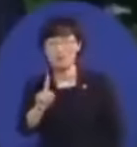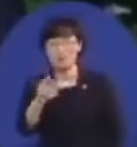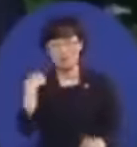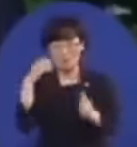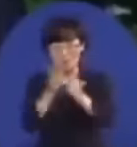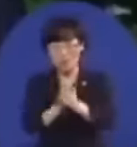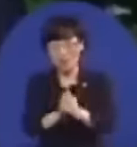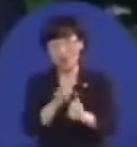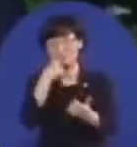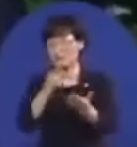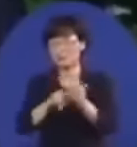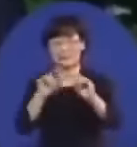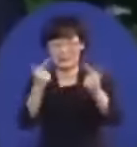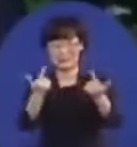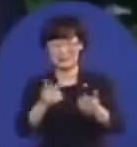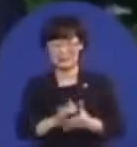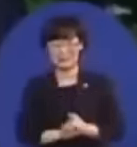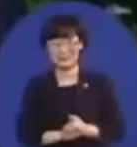것이 쉽지가 않아요.